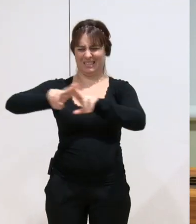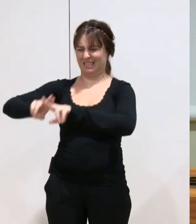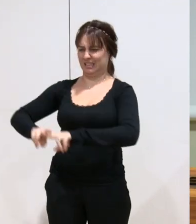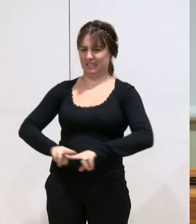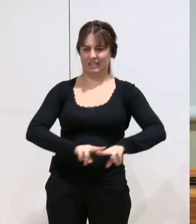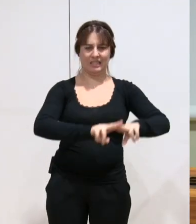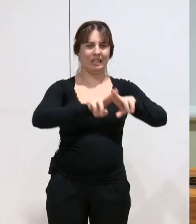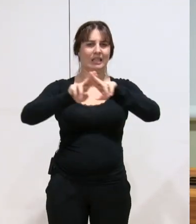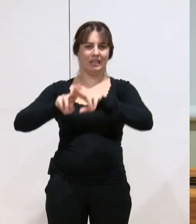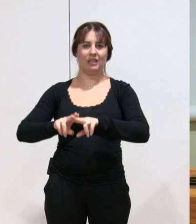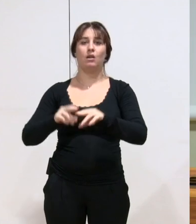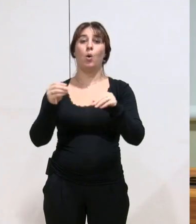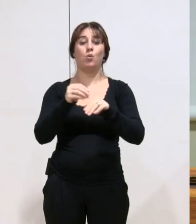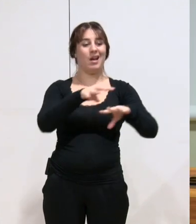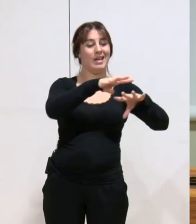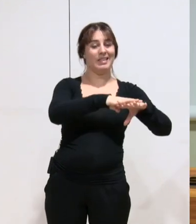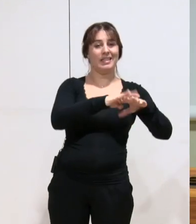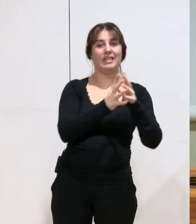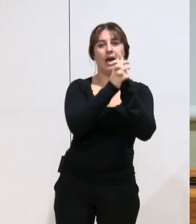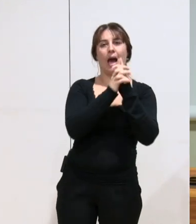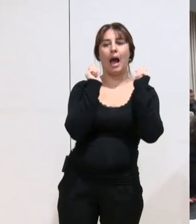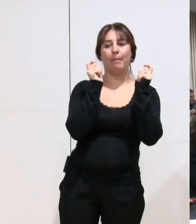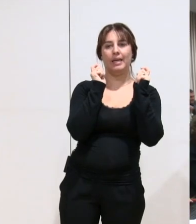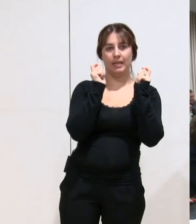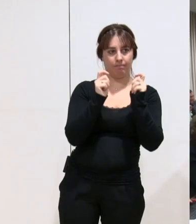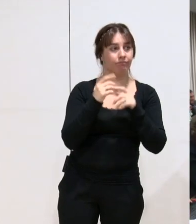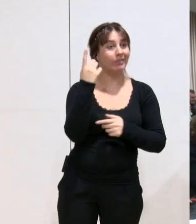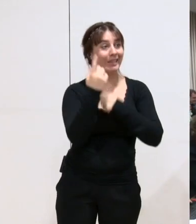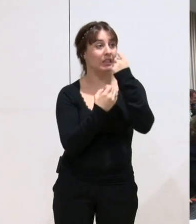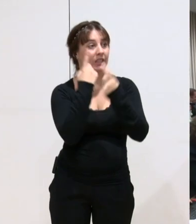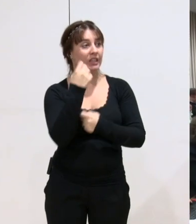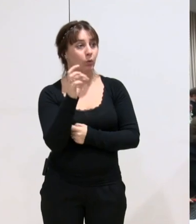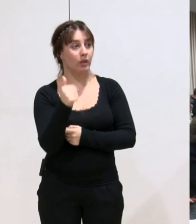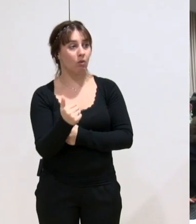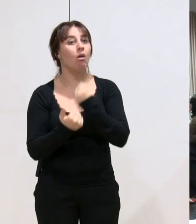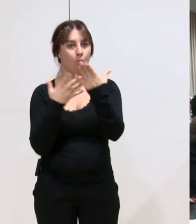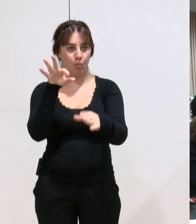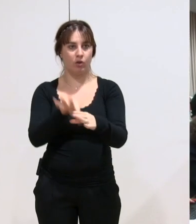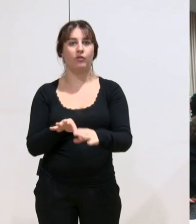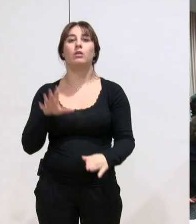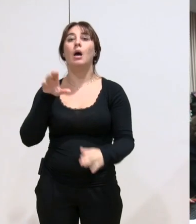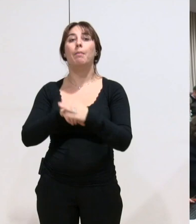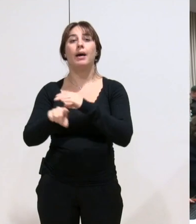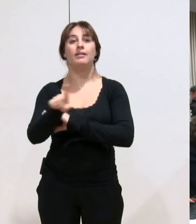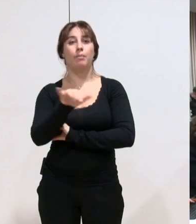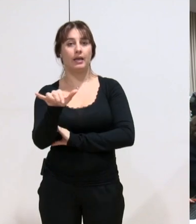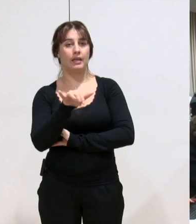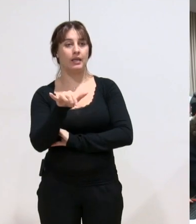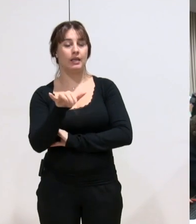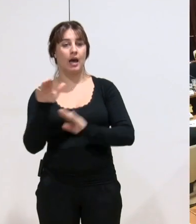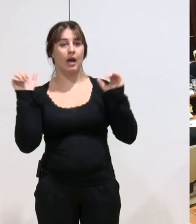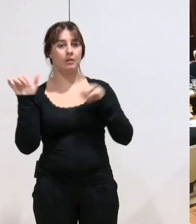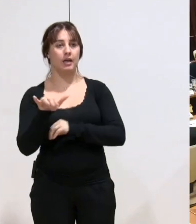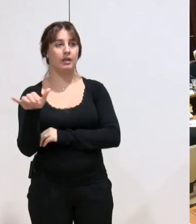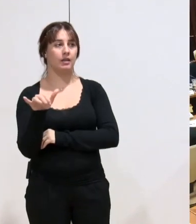derrière la cité de l'Abbaye. Y a-t-il des questions? Non, je le mets aux voix. Qui ne prend pas part au vote? Qui